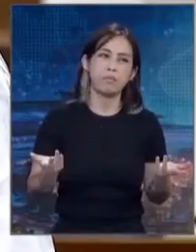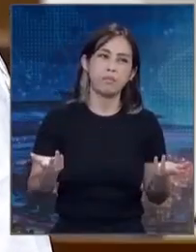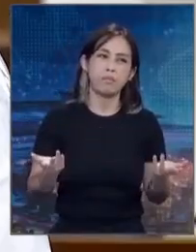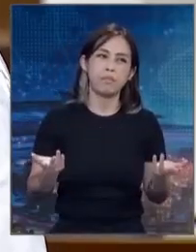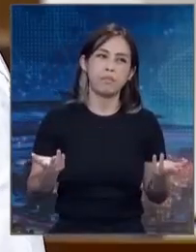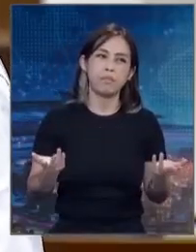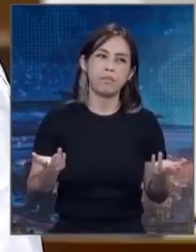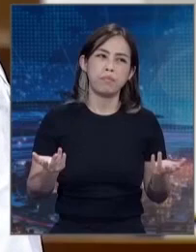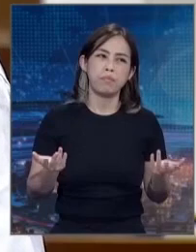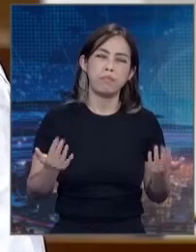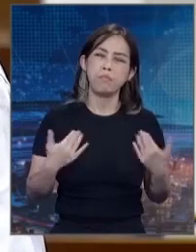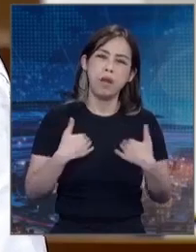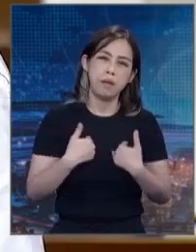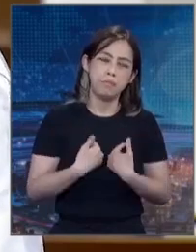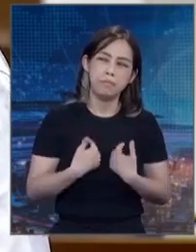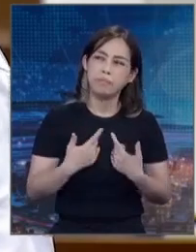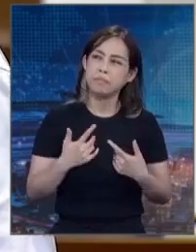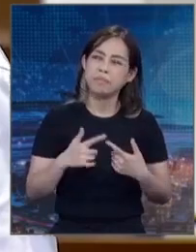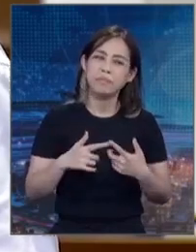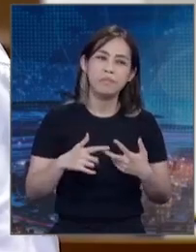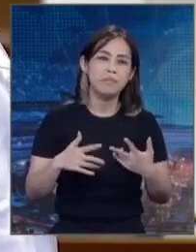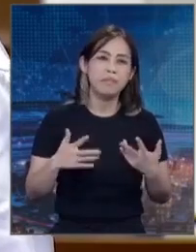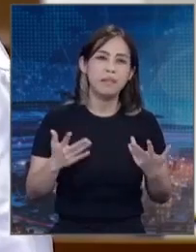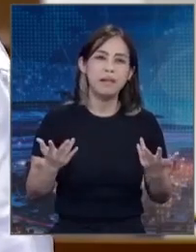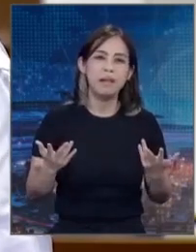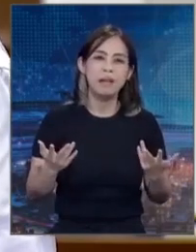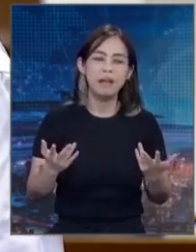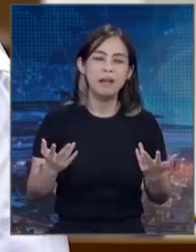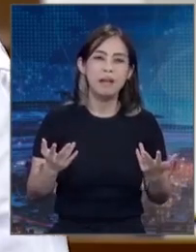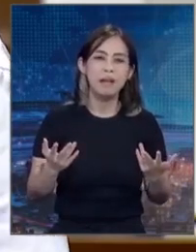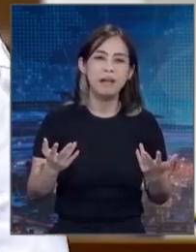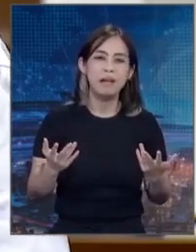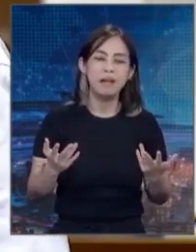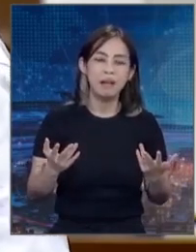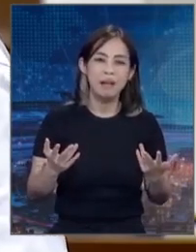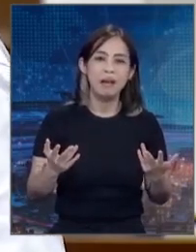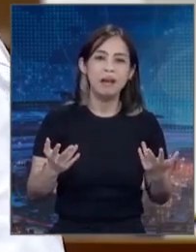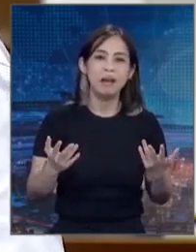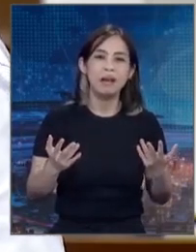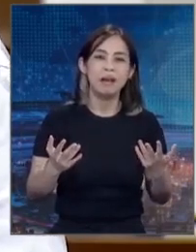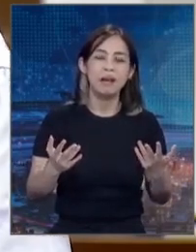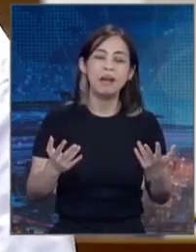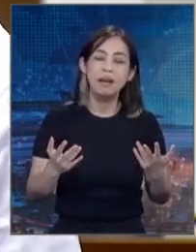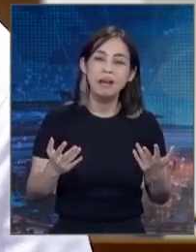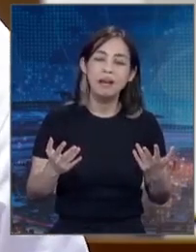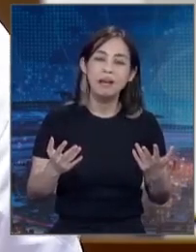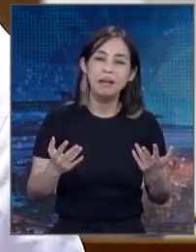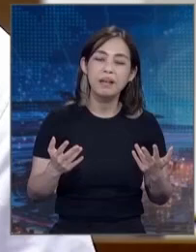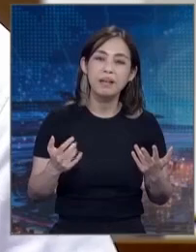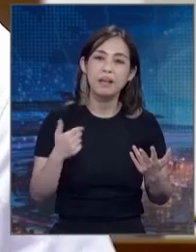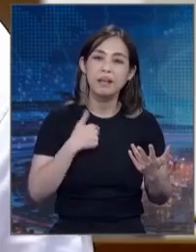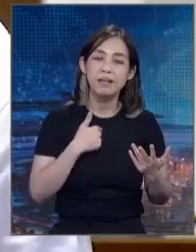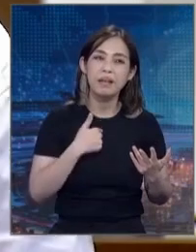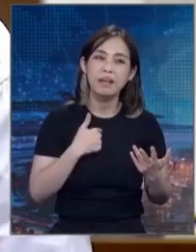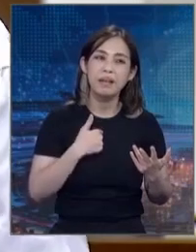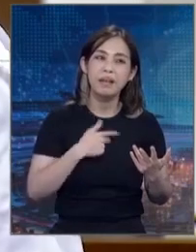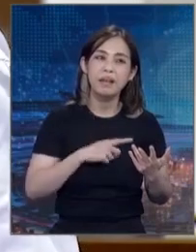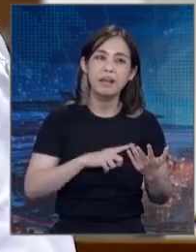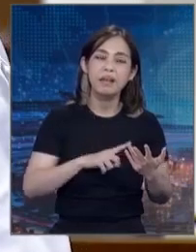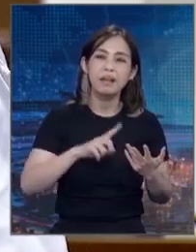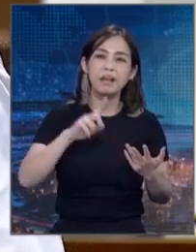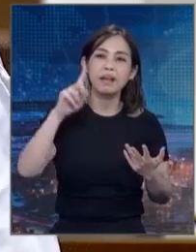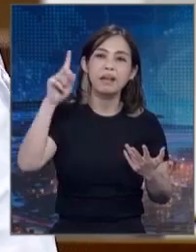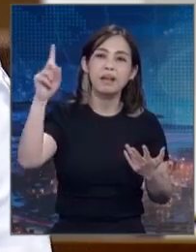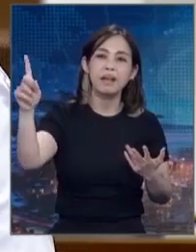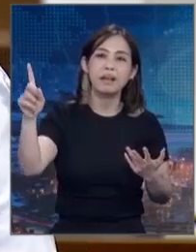là mệt mỏi. Cho nên nhiều gọi là các ông chí là sửa nhà cửa gói hỏng, không có dám sửa. Đấy, tôi đi Đức, tôi sang Đại sứ quán Đức